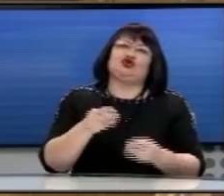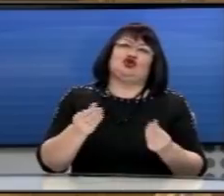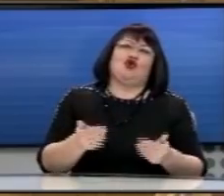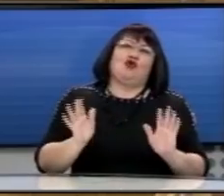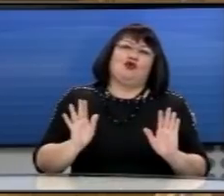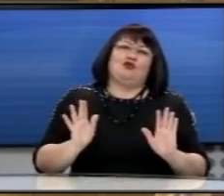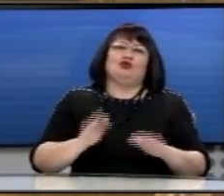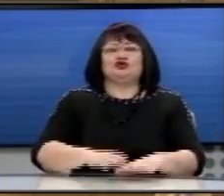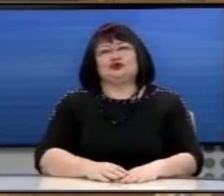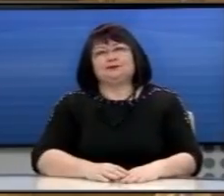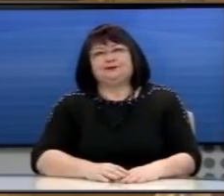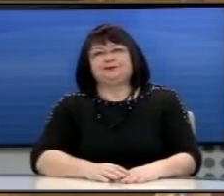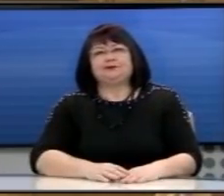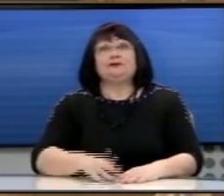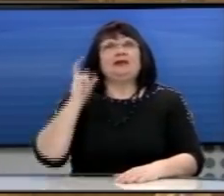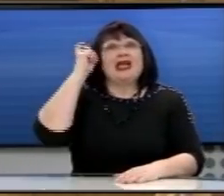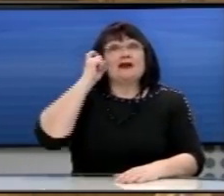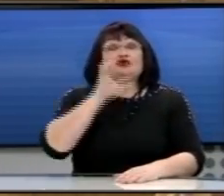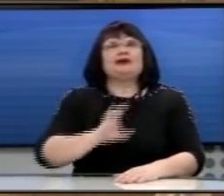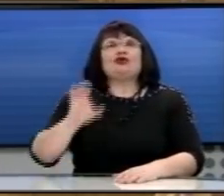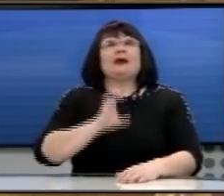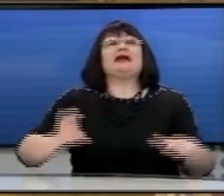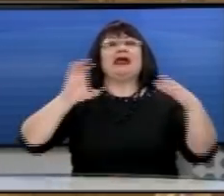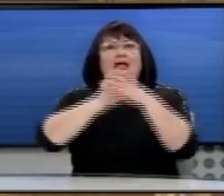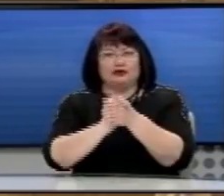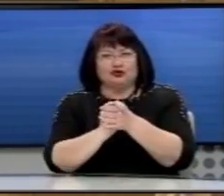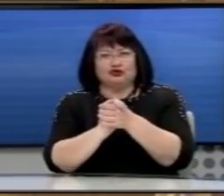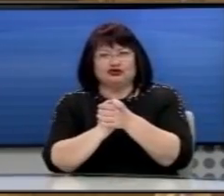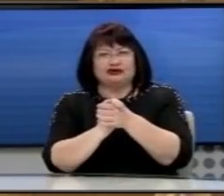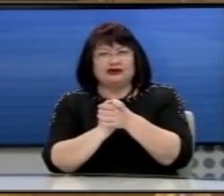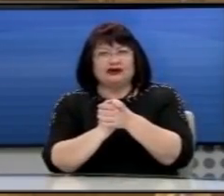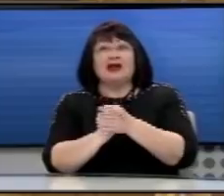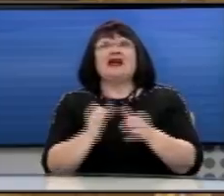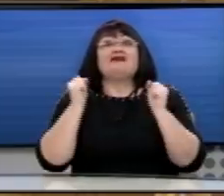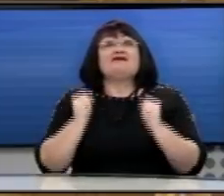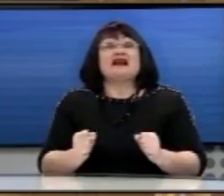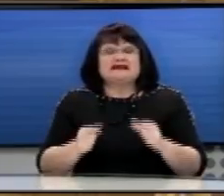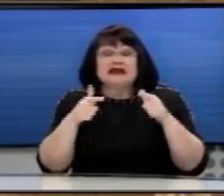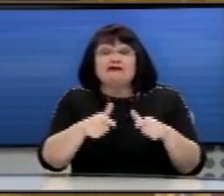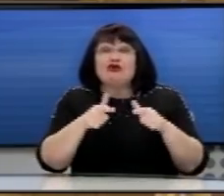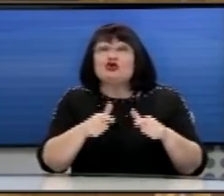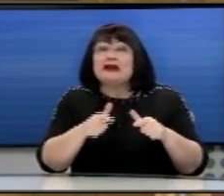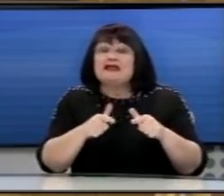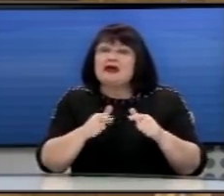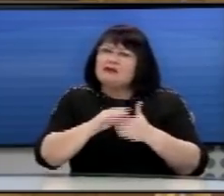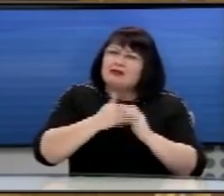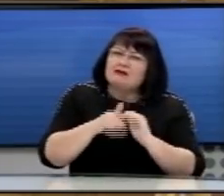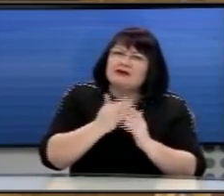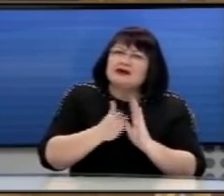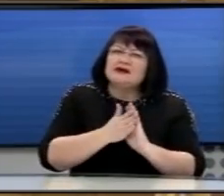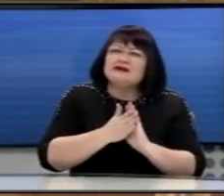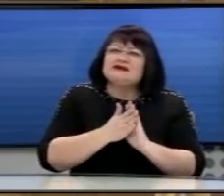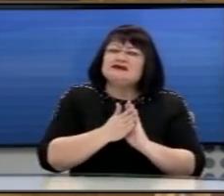Γιατί στις εκθέσεις της Ευρωπαϊκής Ένωσης αναφέρεται σαν βασικό μέλημα η αντιμετώπιση